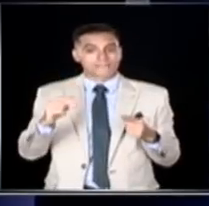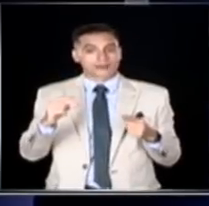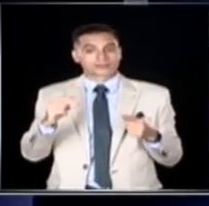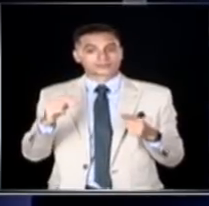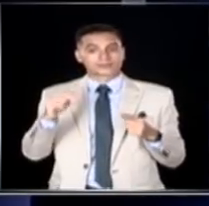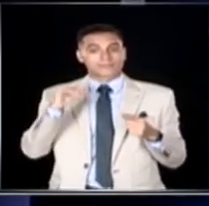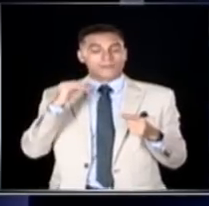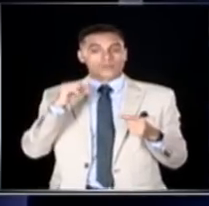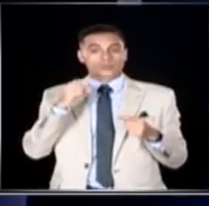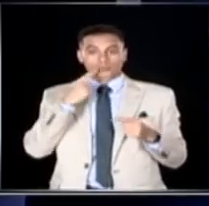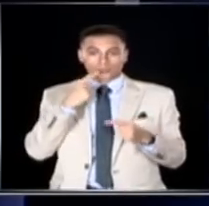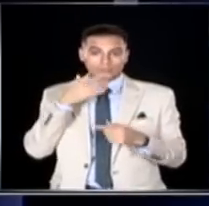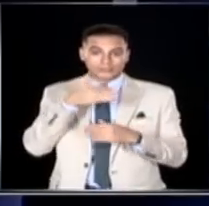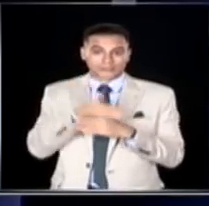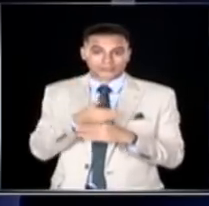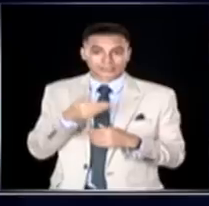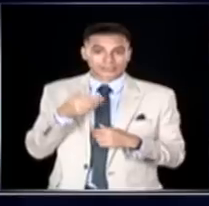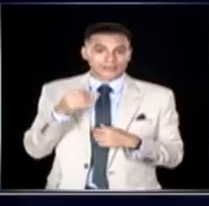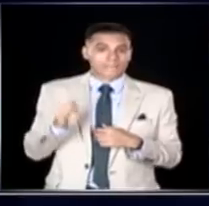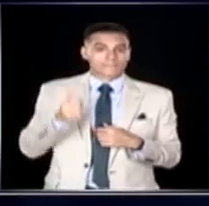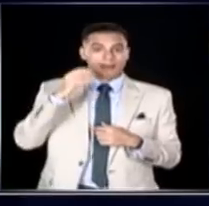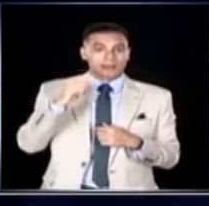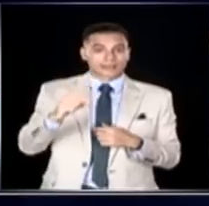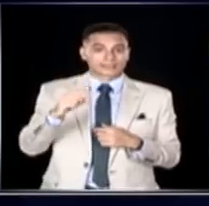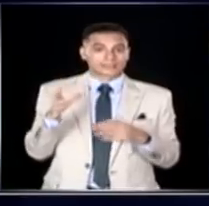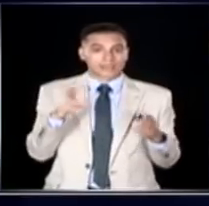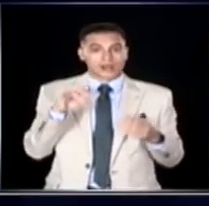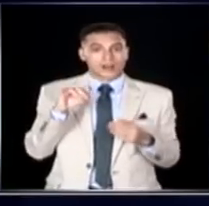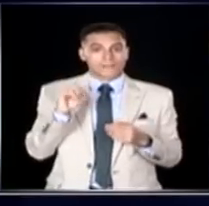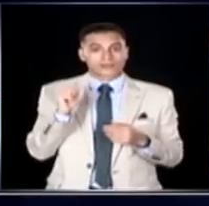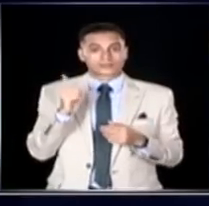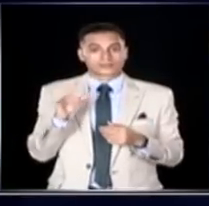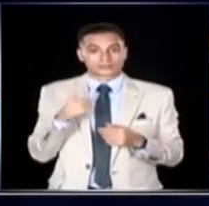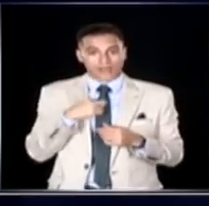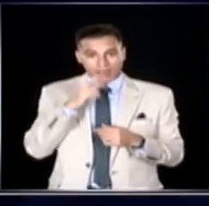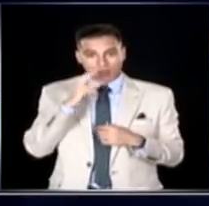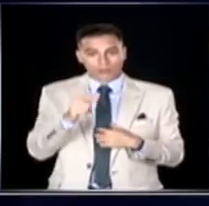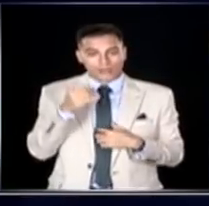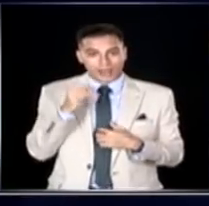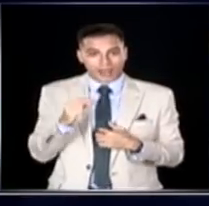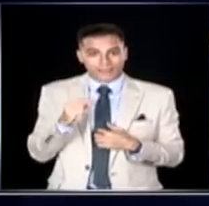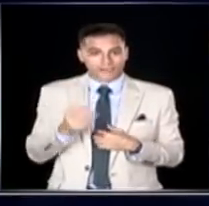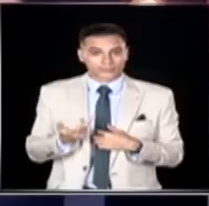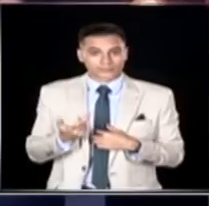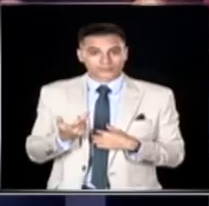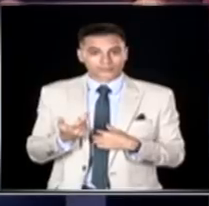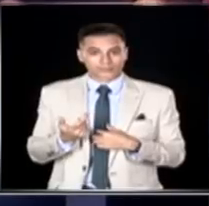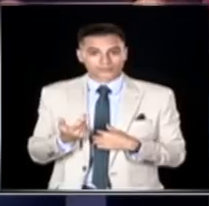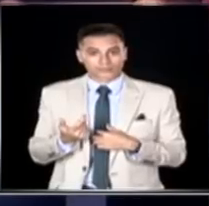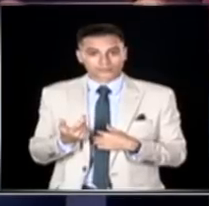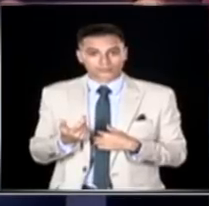محمود خميس. إجابتك ماجد المصري. ده أنا قلت لك أحمد مين؟